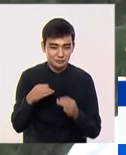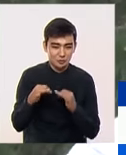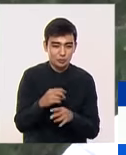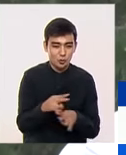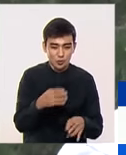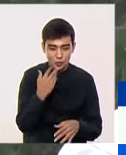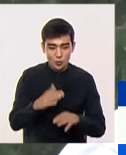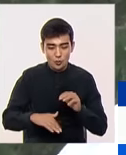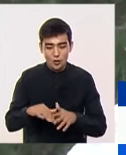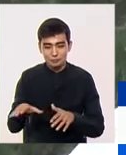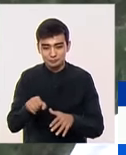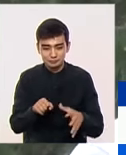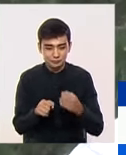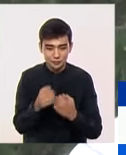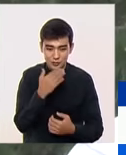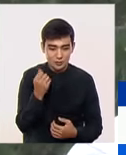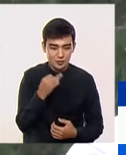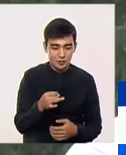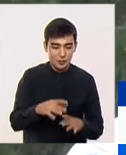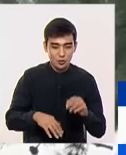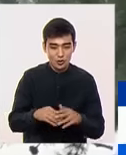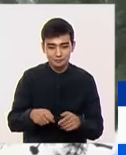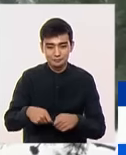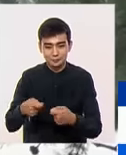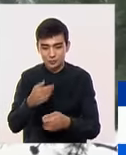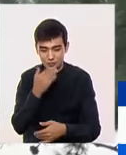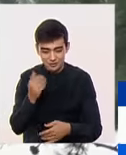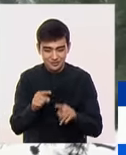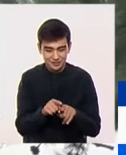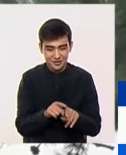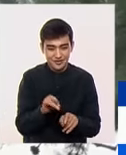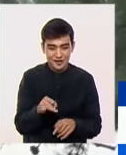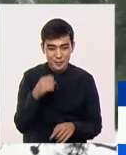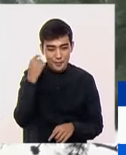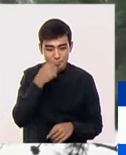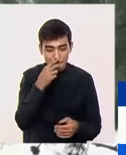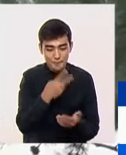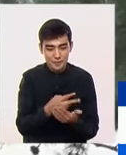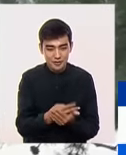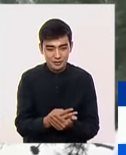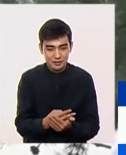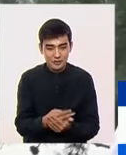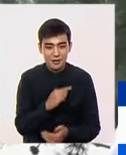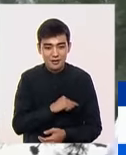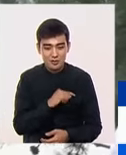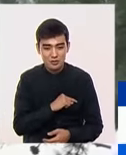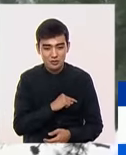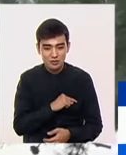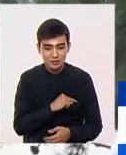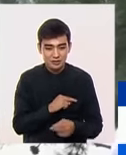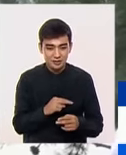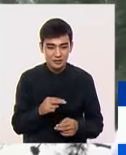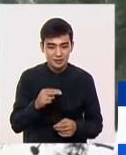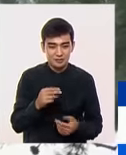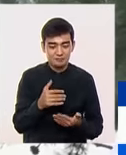деньги из рук руки не берутся наркотики тоже из рук в руки не передается как показывает наш анализ для работы а вот этого скажем так в